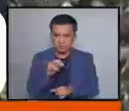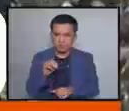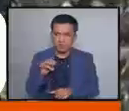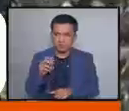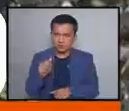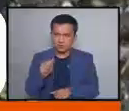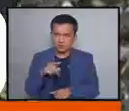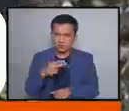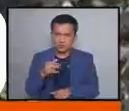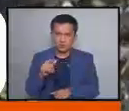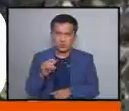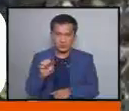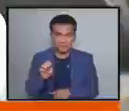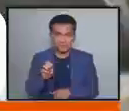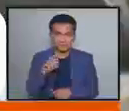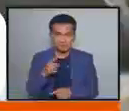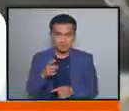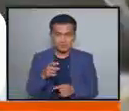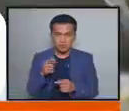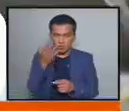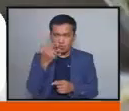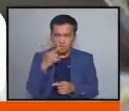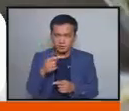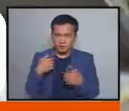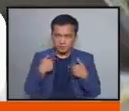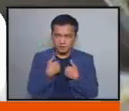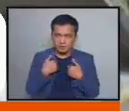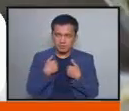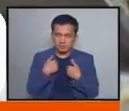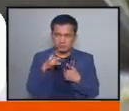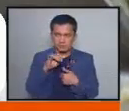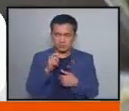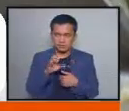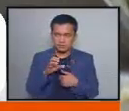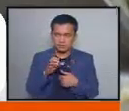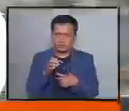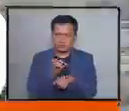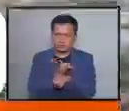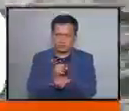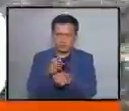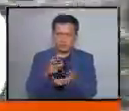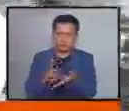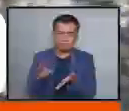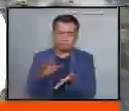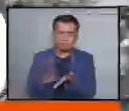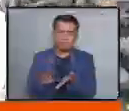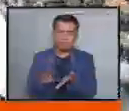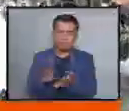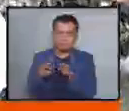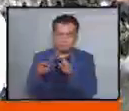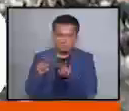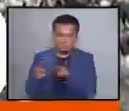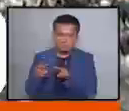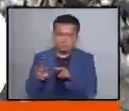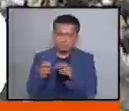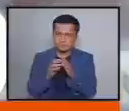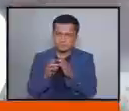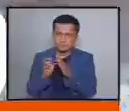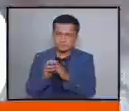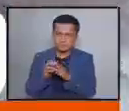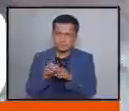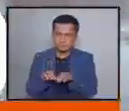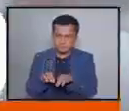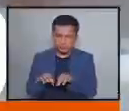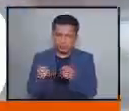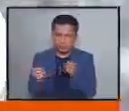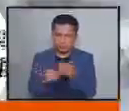ng ammonia at phosphate. Dulot daw ito ng animal, domestic at industrial waste. Tinitingnan din ng City